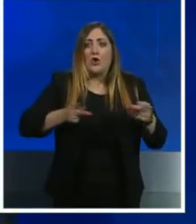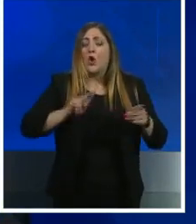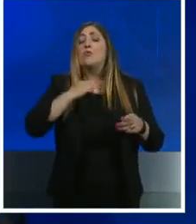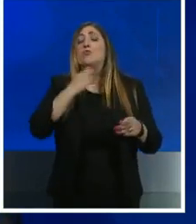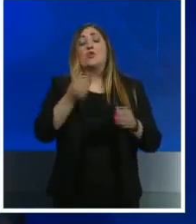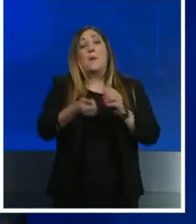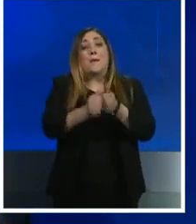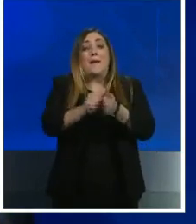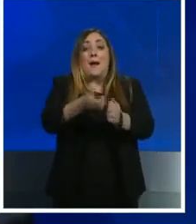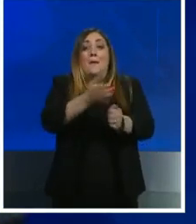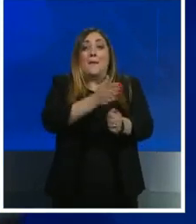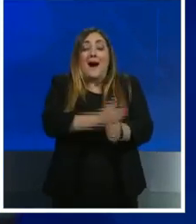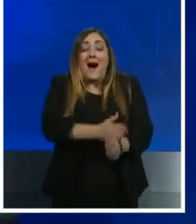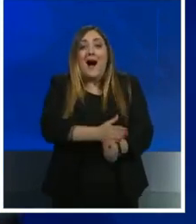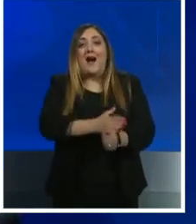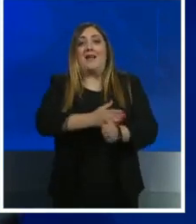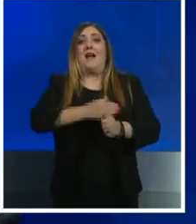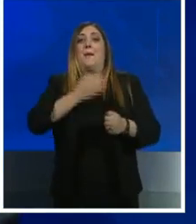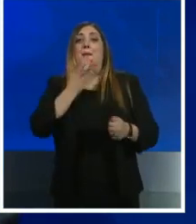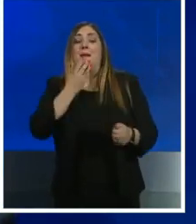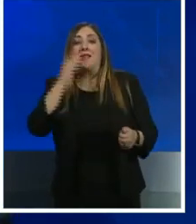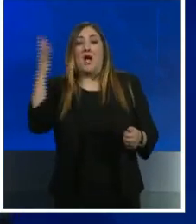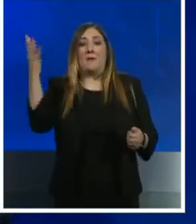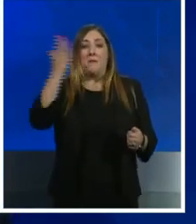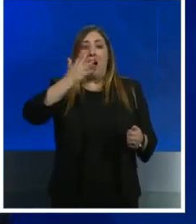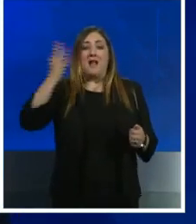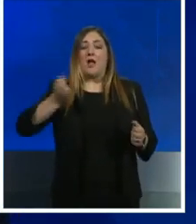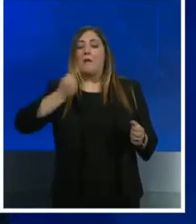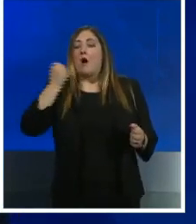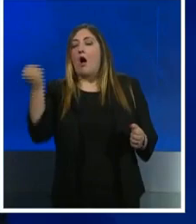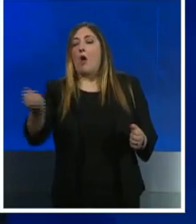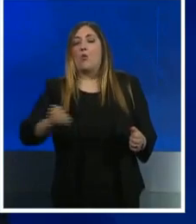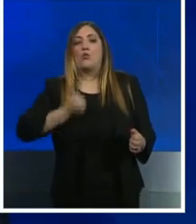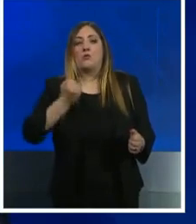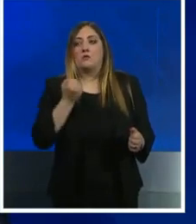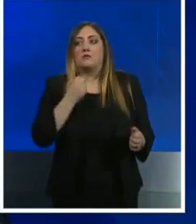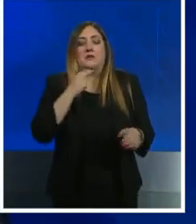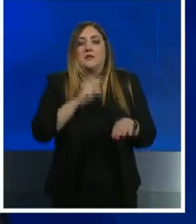ma l-ammont straordinarju ta' maltempati li qed ikollna.